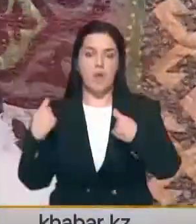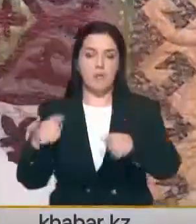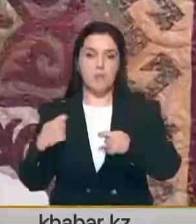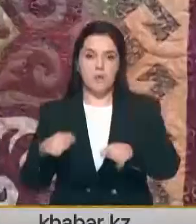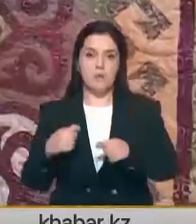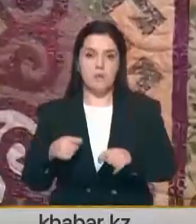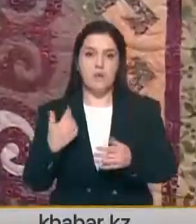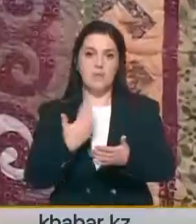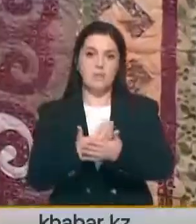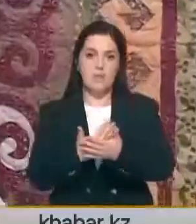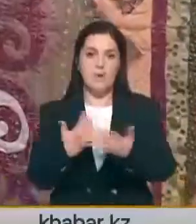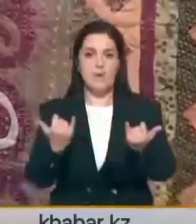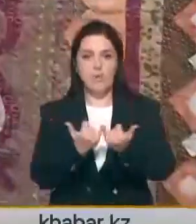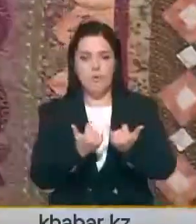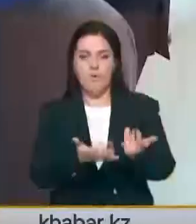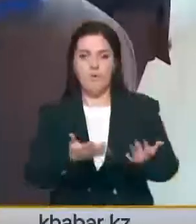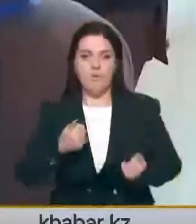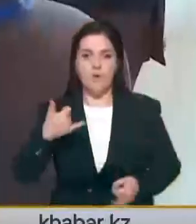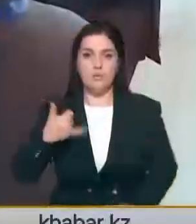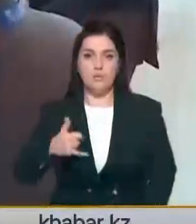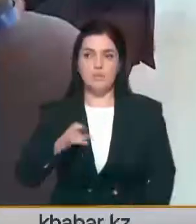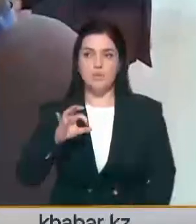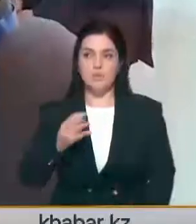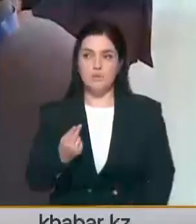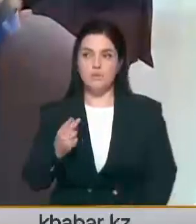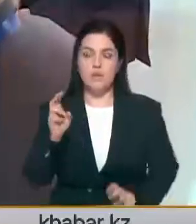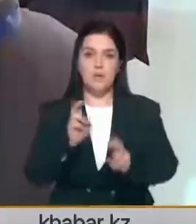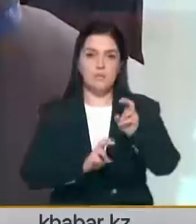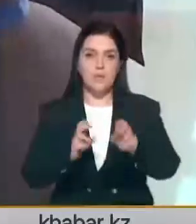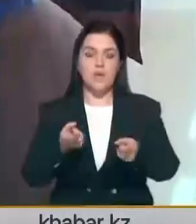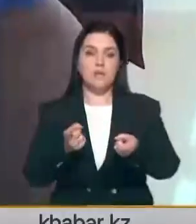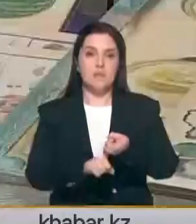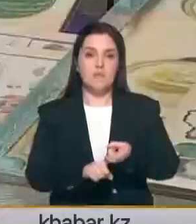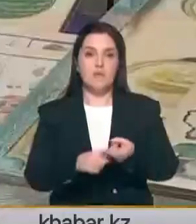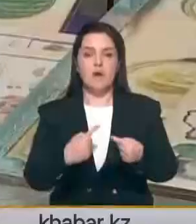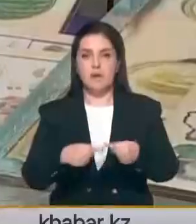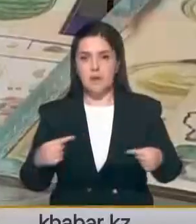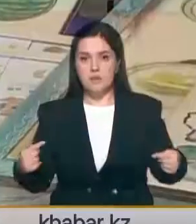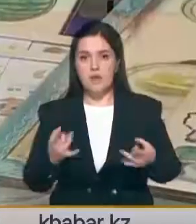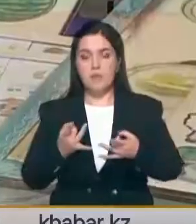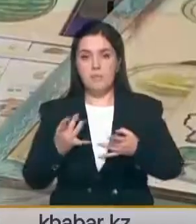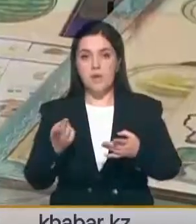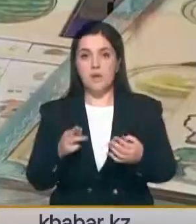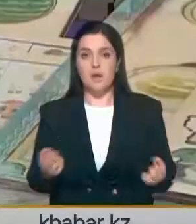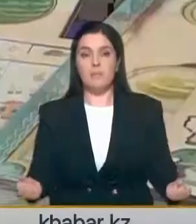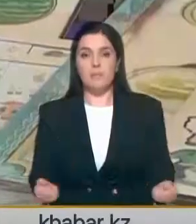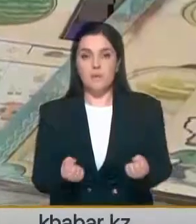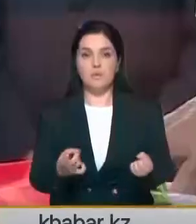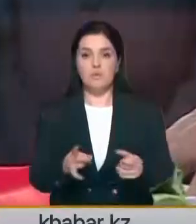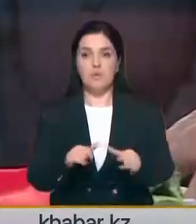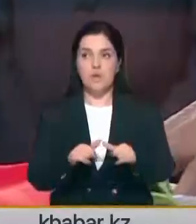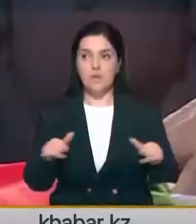берут, допустим, вот так я или маленькие сумочки. Социальное предприятие зачастую зависит от грантов и пожертвований. Поэтому для их поддержки важно развивать